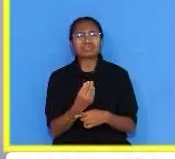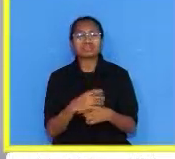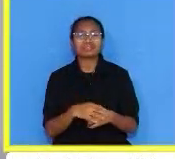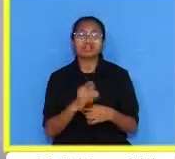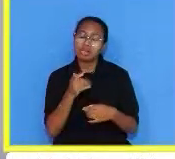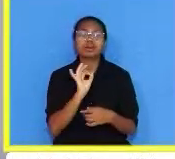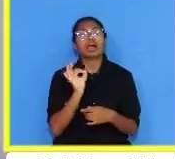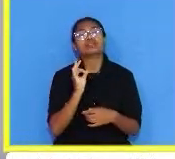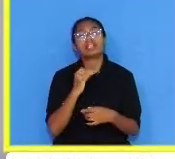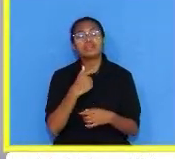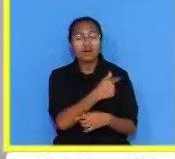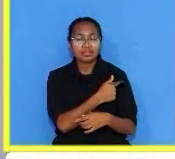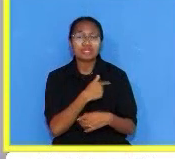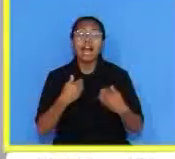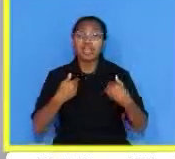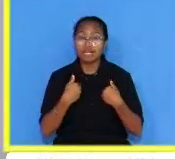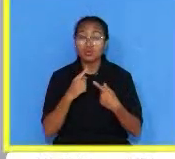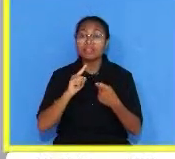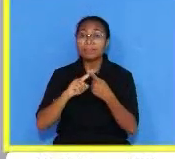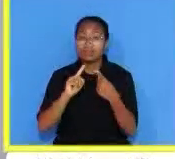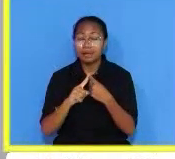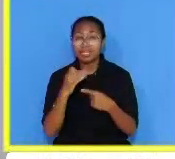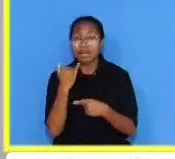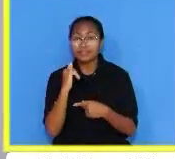tidak jadi vaksin. Nah, ada juga yang teman-teman